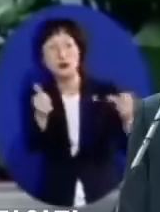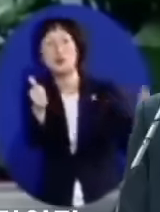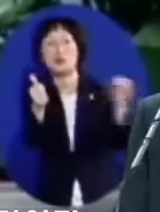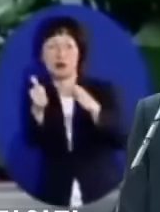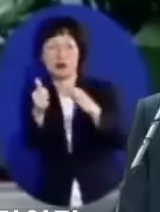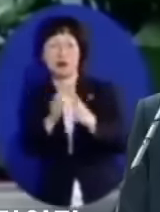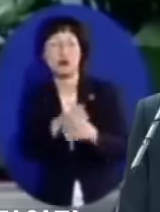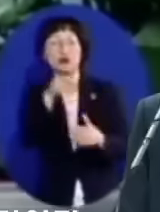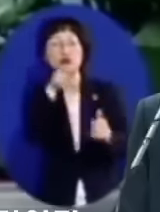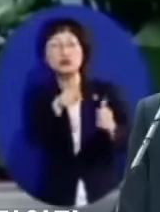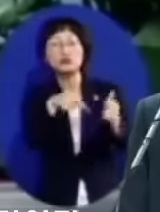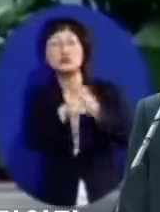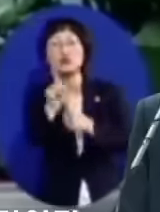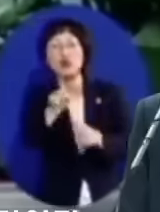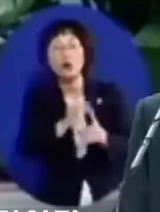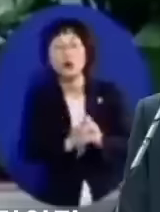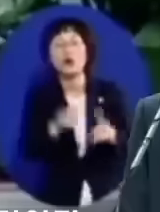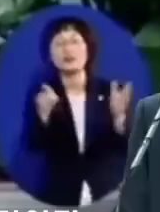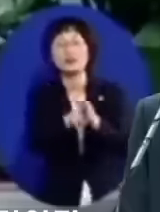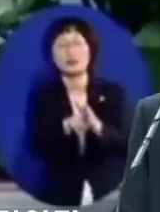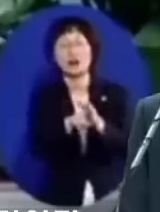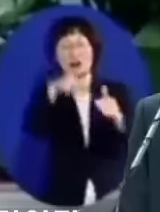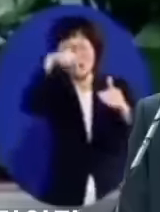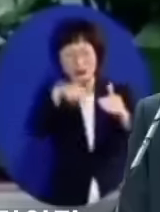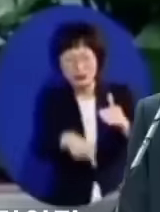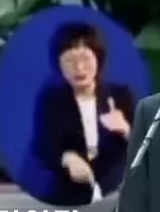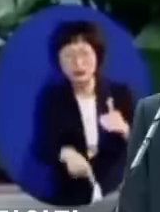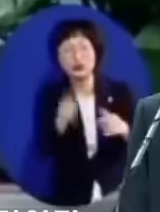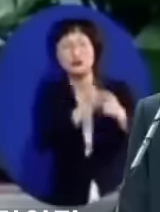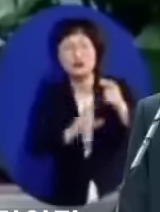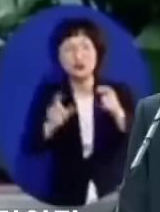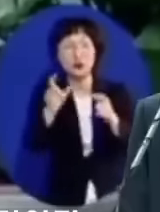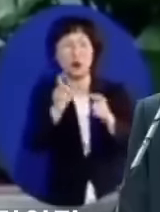그것은 신앙이 깊을수록